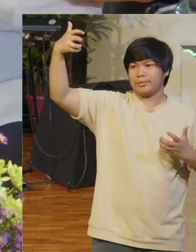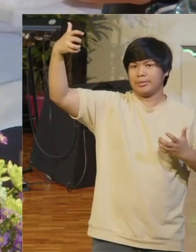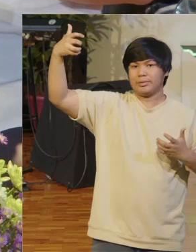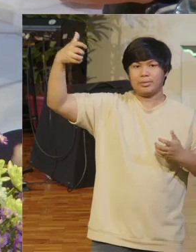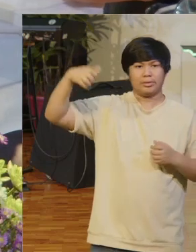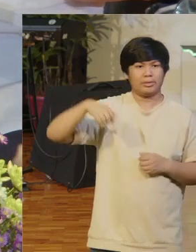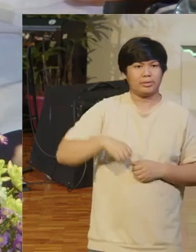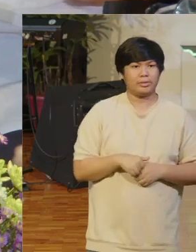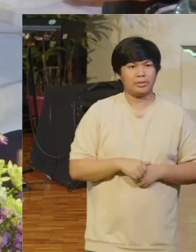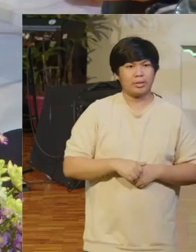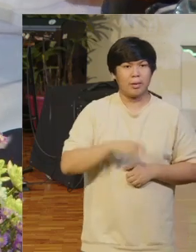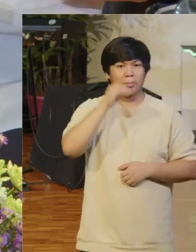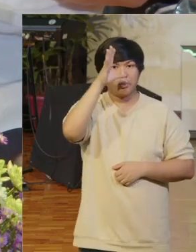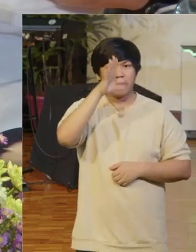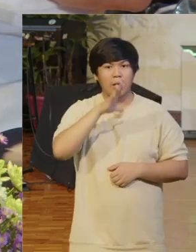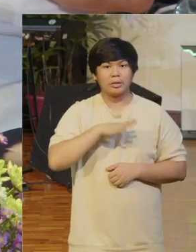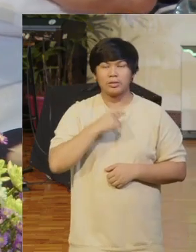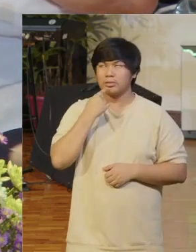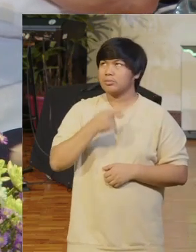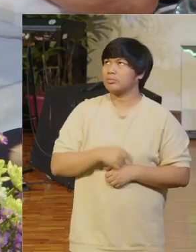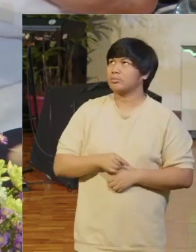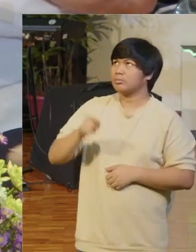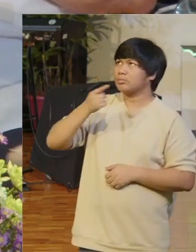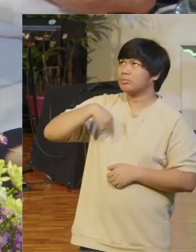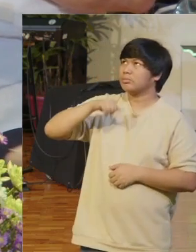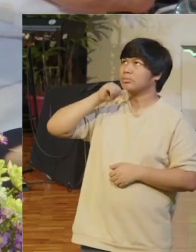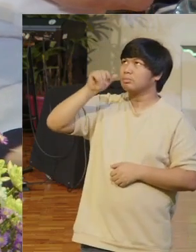dito. At dahil siya ay